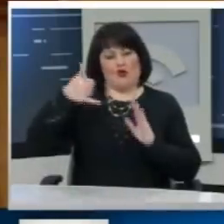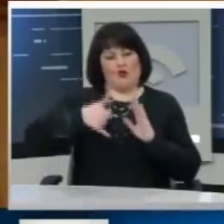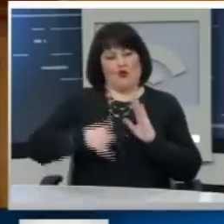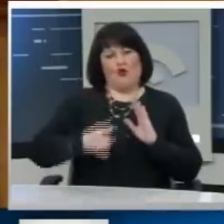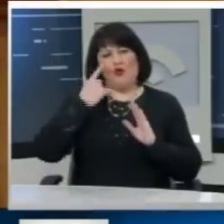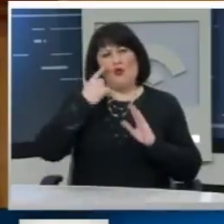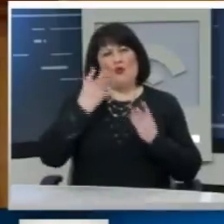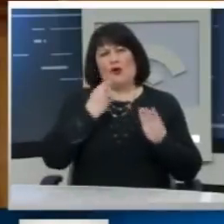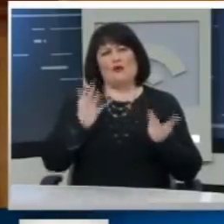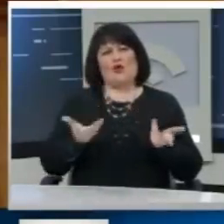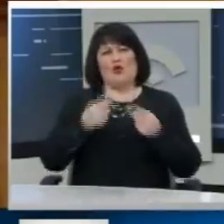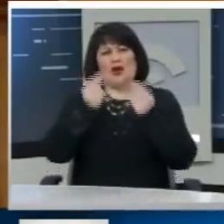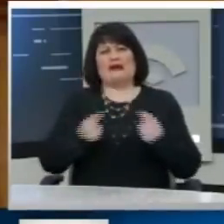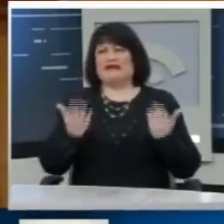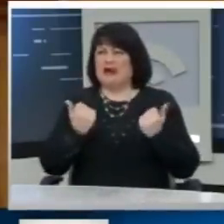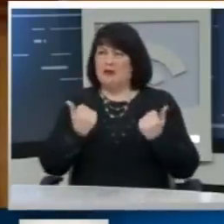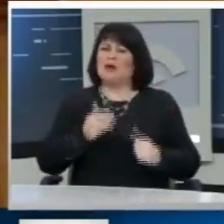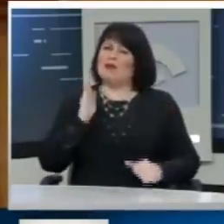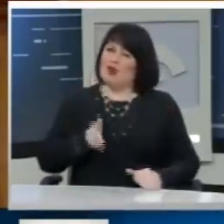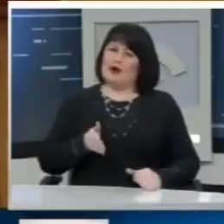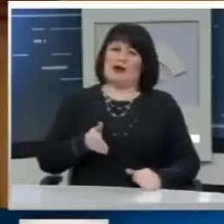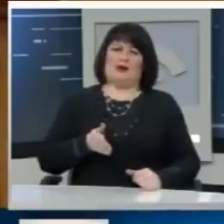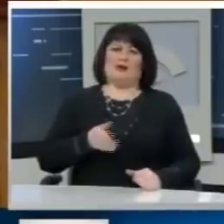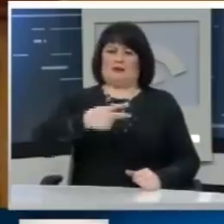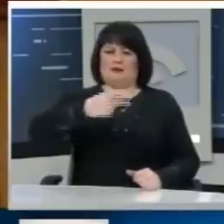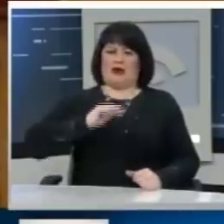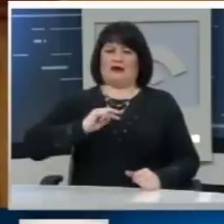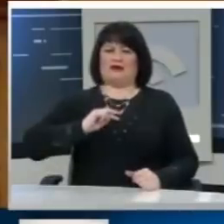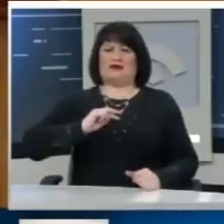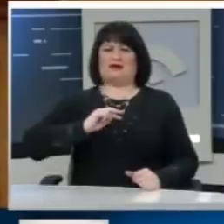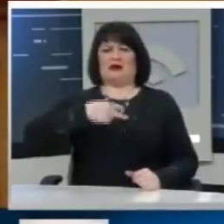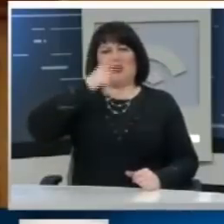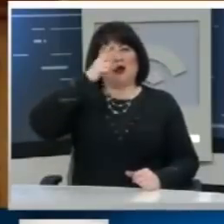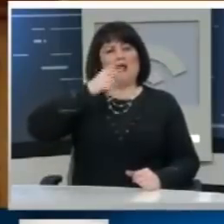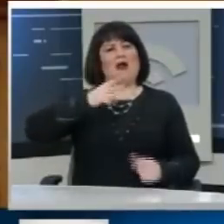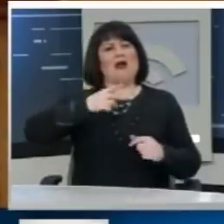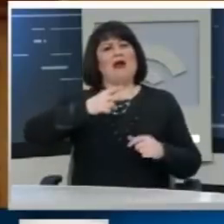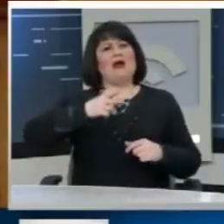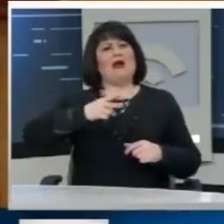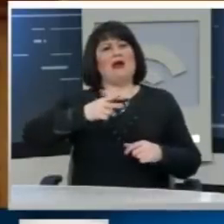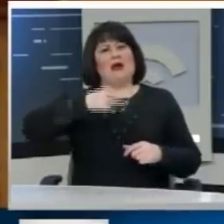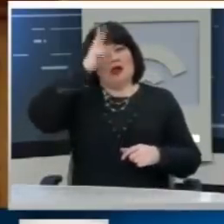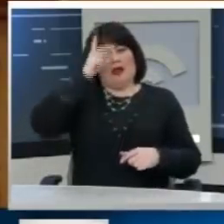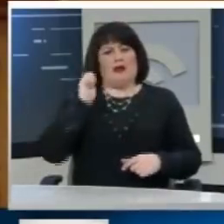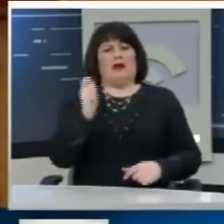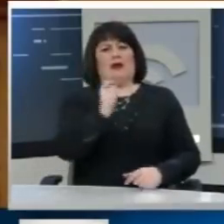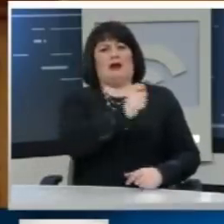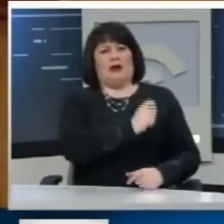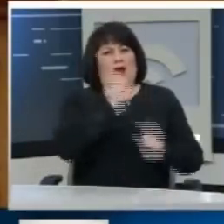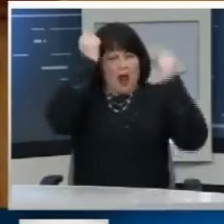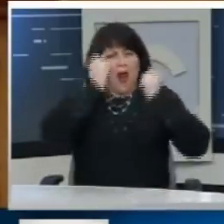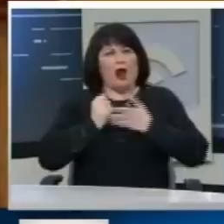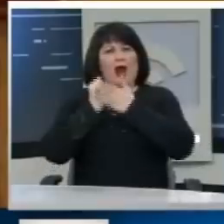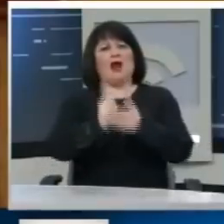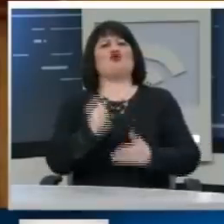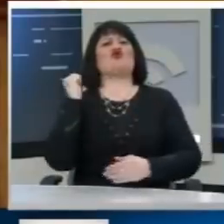βαθύτερα, μπορεί να δοθεί και για την Ελλάδα, γιατί οι περισσότερες χώρες που πήραν αποζημιώσεις ήταν σοσιαλιστικές χώρες, είναι